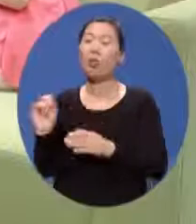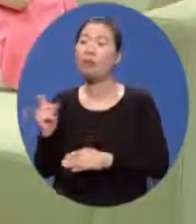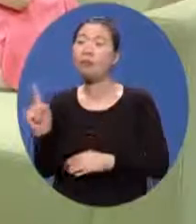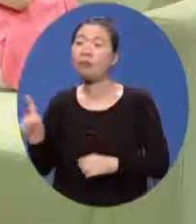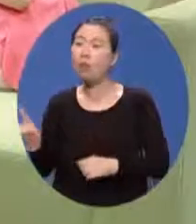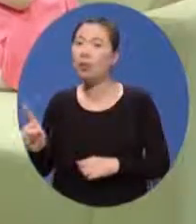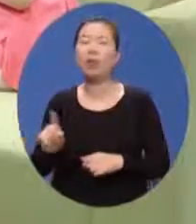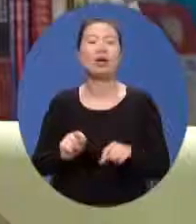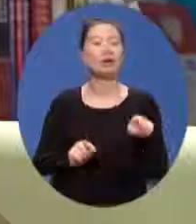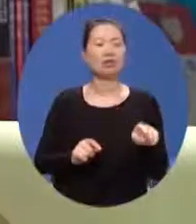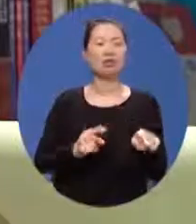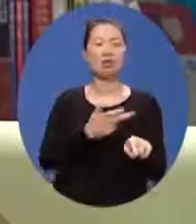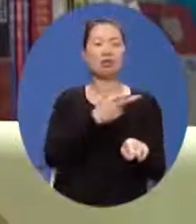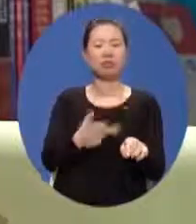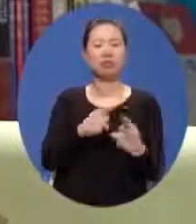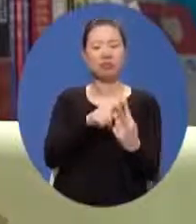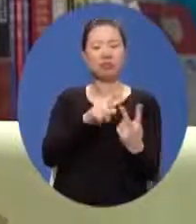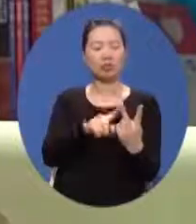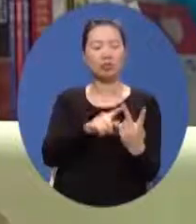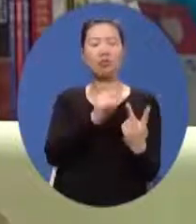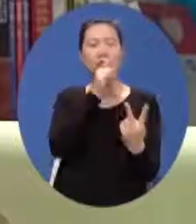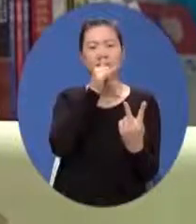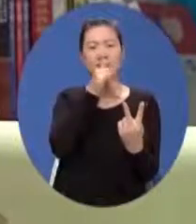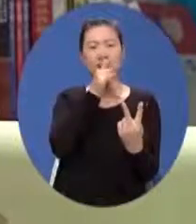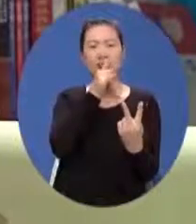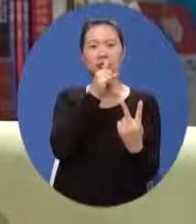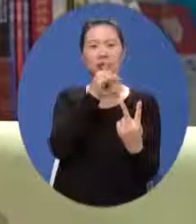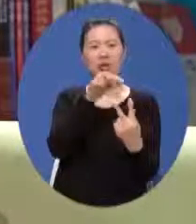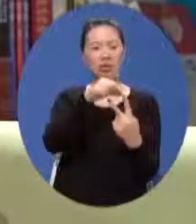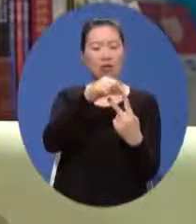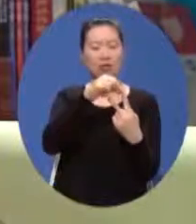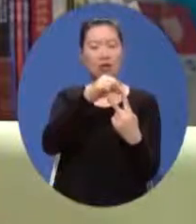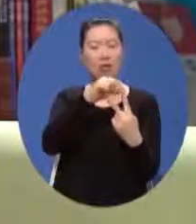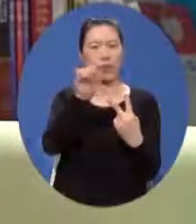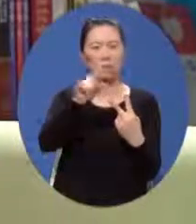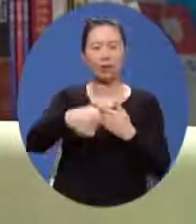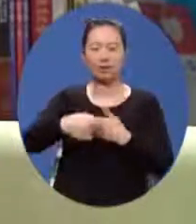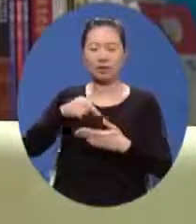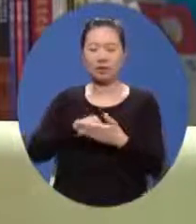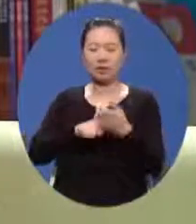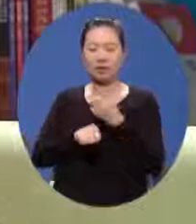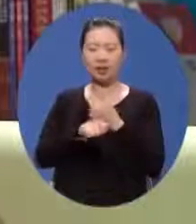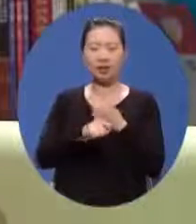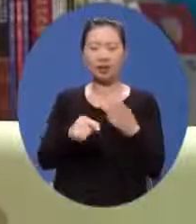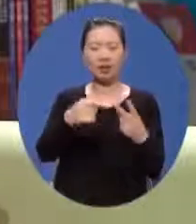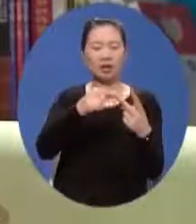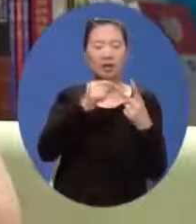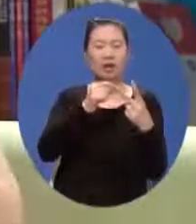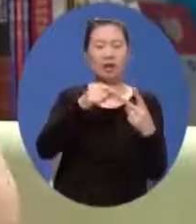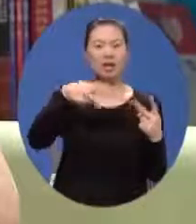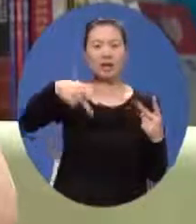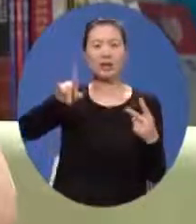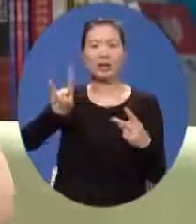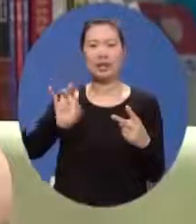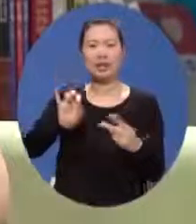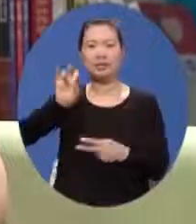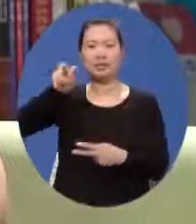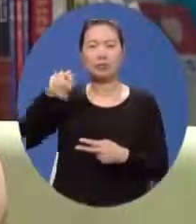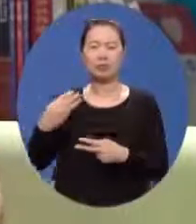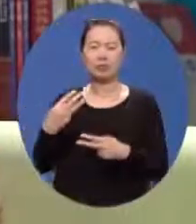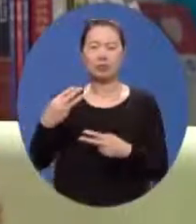있죠. 그래서 이거는 크게는 이제 두 가지로 보고, 어떤 걸로 보고 있냐면은 심리적인 원인과 생물학적 원인이